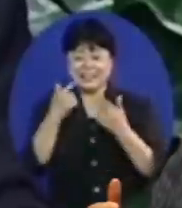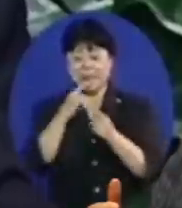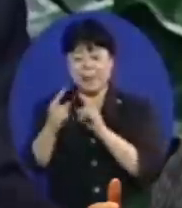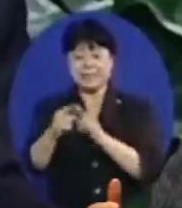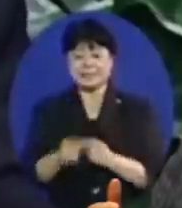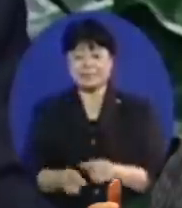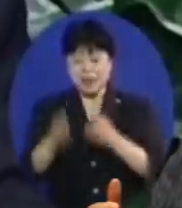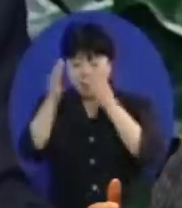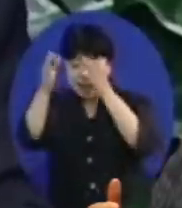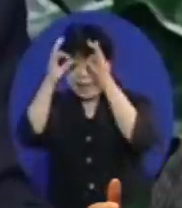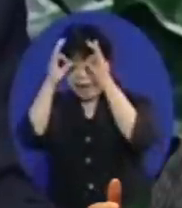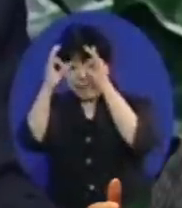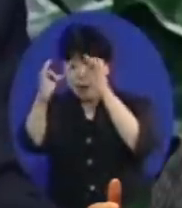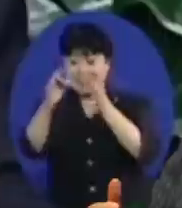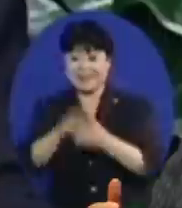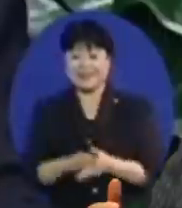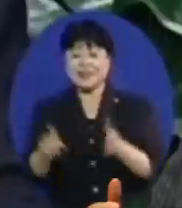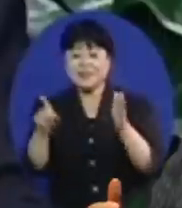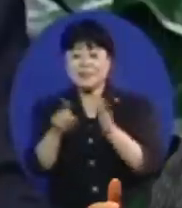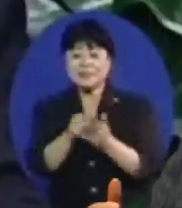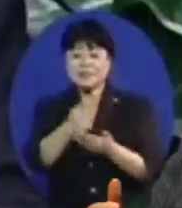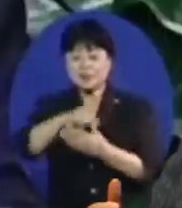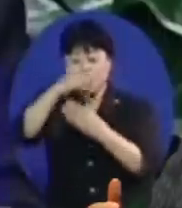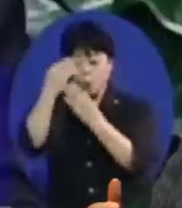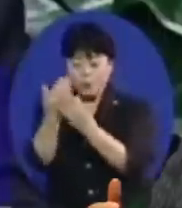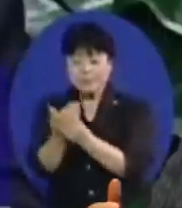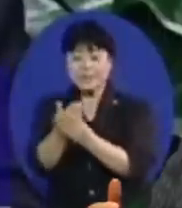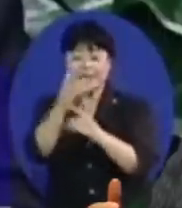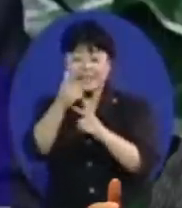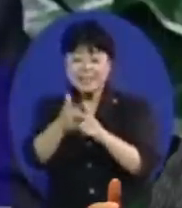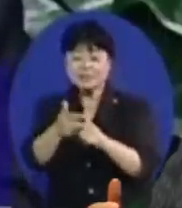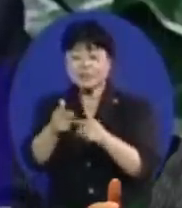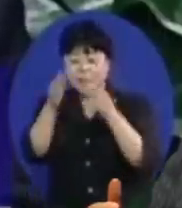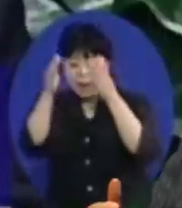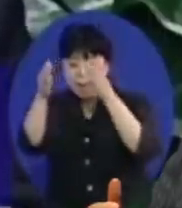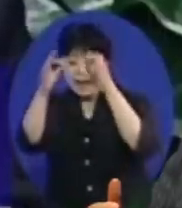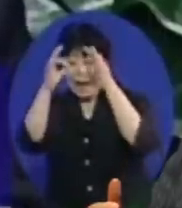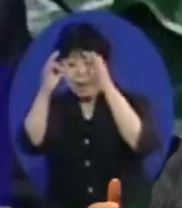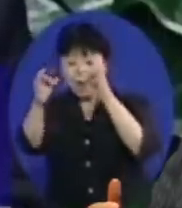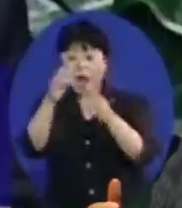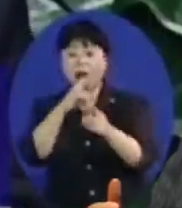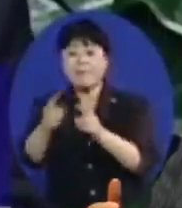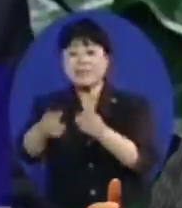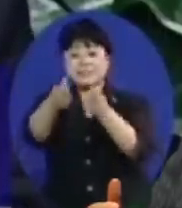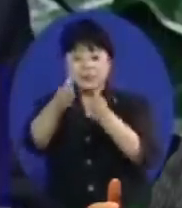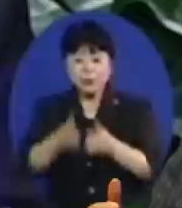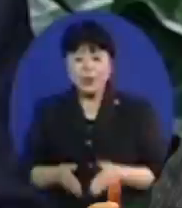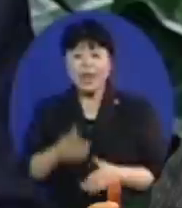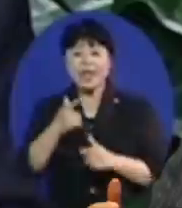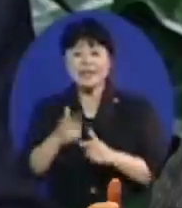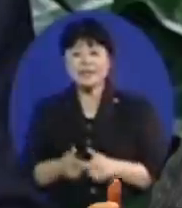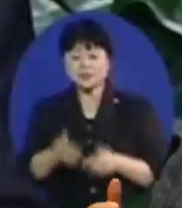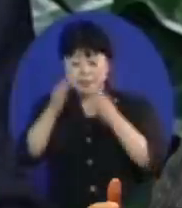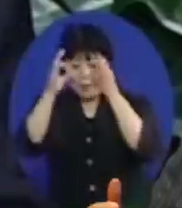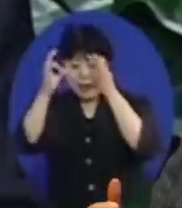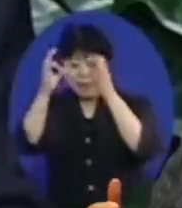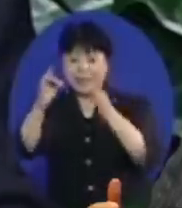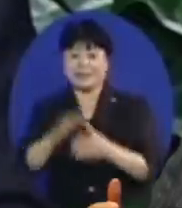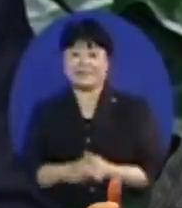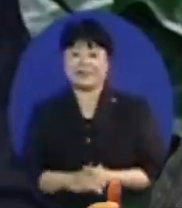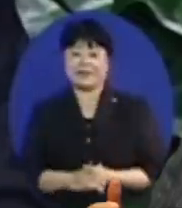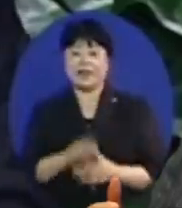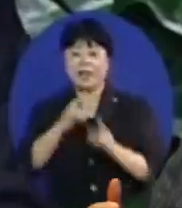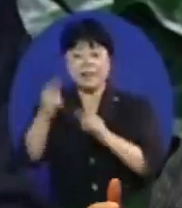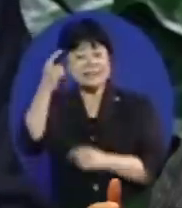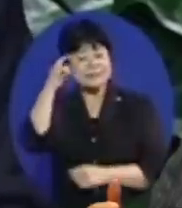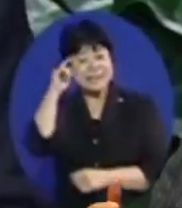말씀을 바라봐야 되는 것입니다. 믿음의 주여 또 온전케 하신 예수를 바라보자. 말씀을 통해서 예수님을 바라봐야 되는 것입니다.